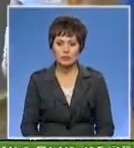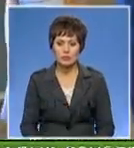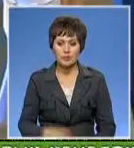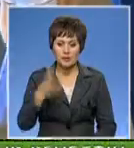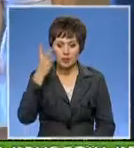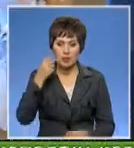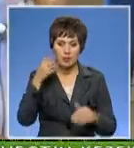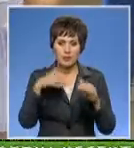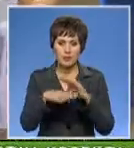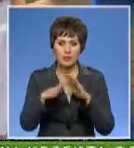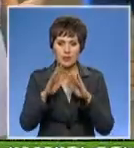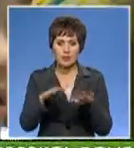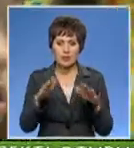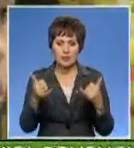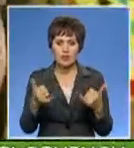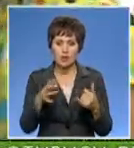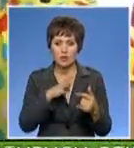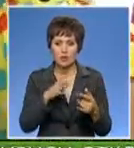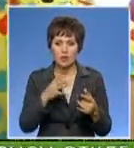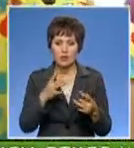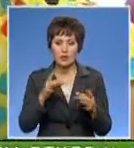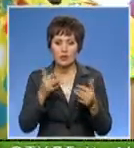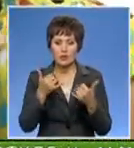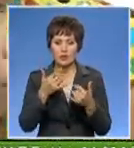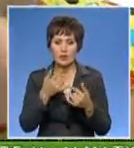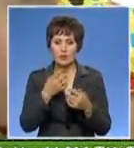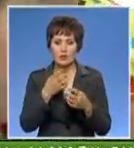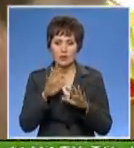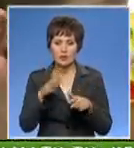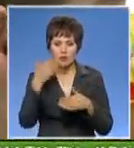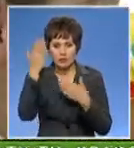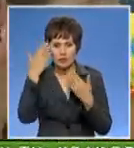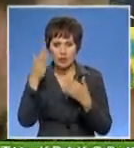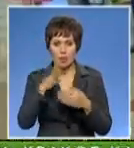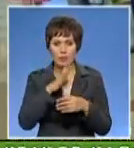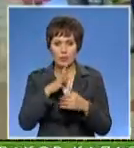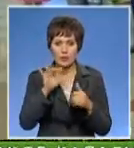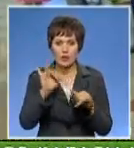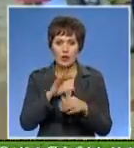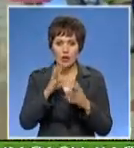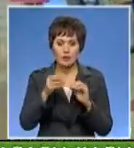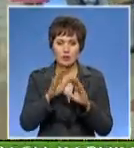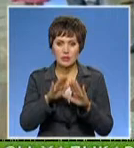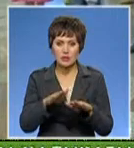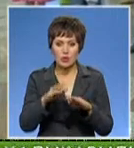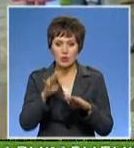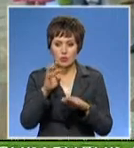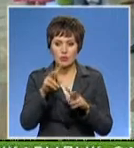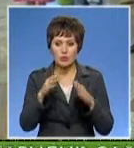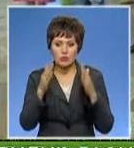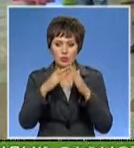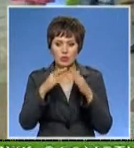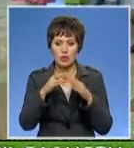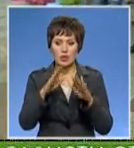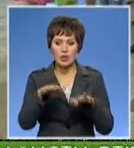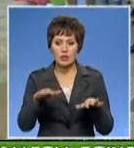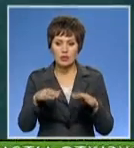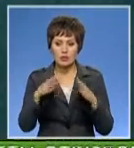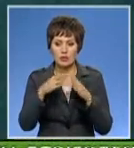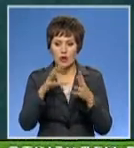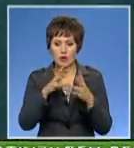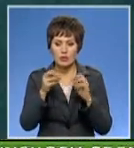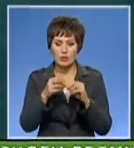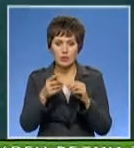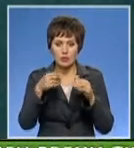Алматы метросы бүлдіршіндердің сыңғырлаған күлкісіне толды. Жиналған жұрт шат-шадыман. Қаладағы Үміт үйінің тәрбиеленушілері метрополитенмен